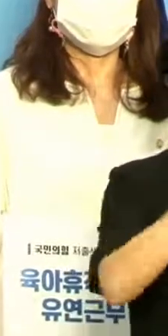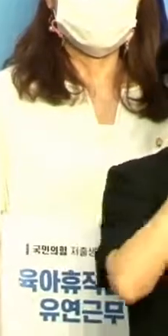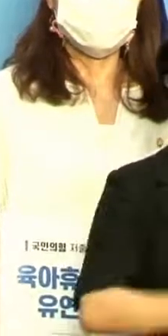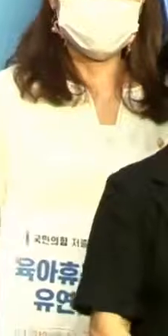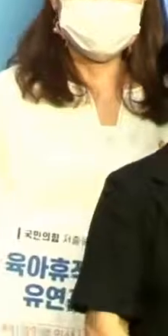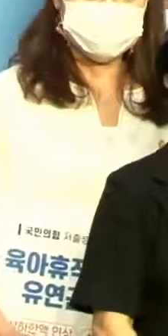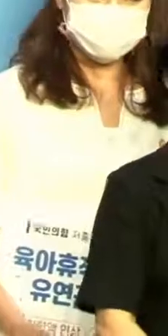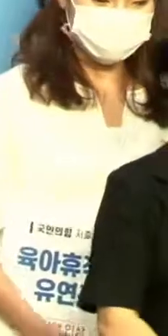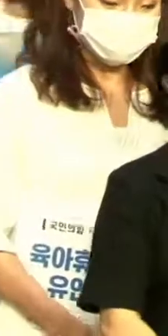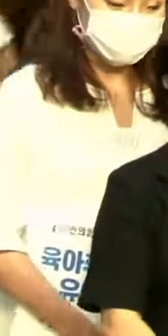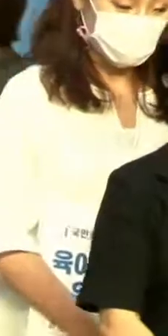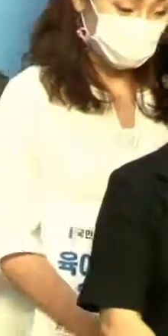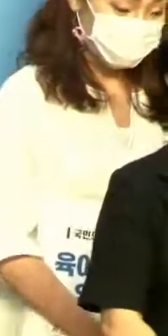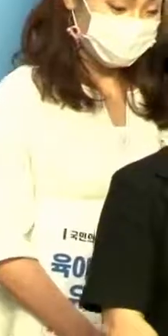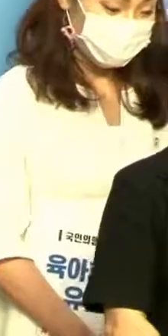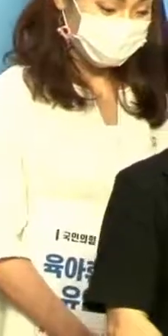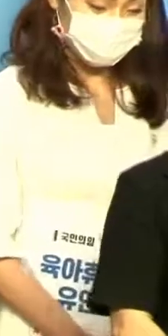이상입니다